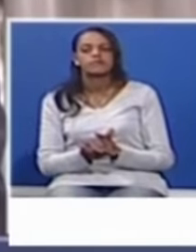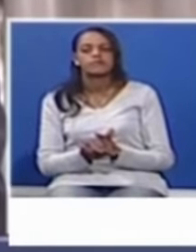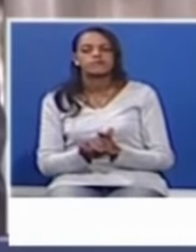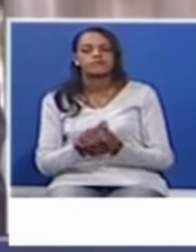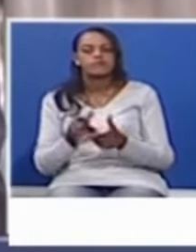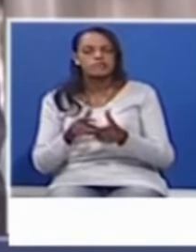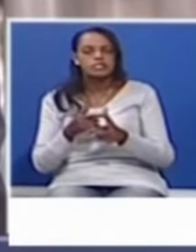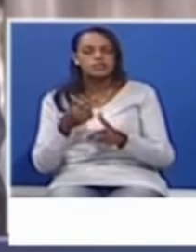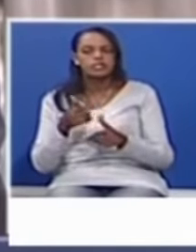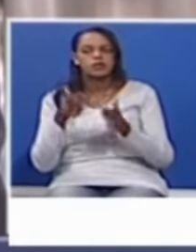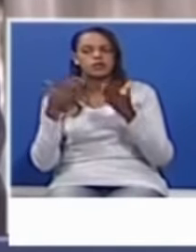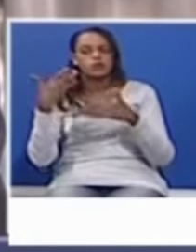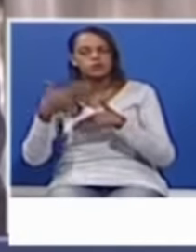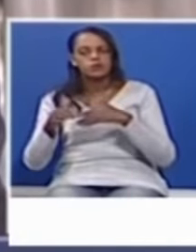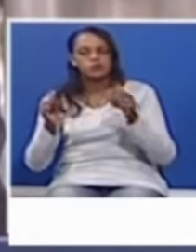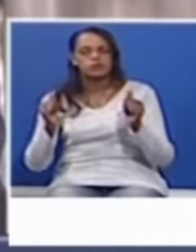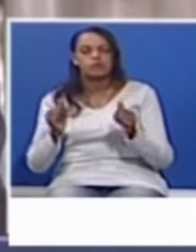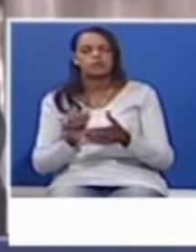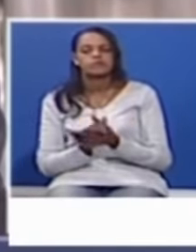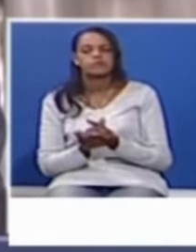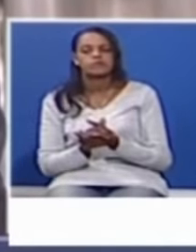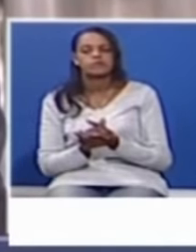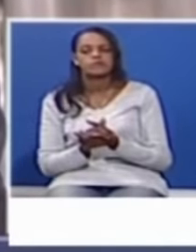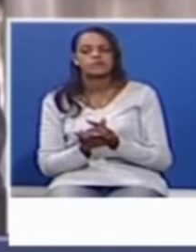መጀመርያ ክማልኡ ዝግብኦም